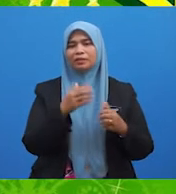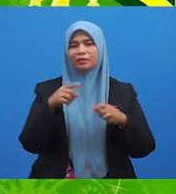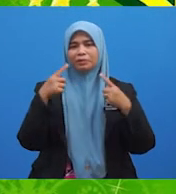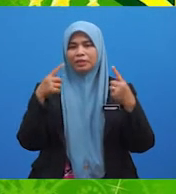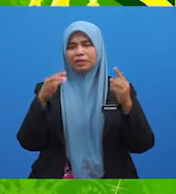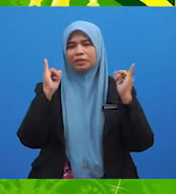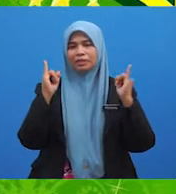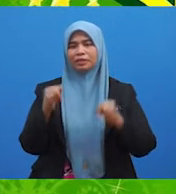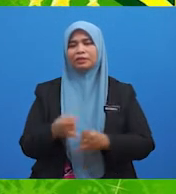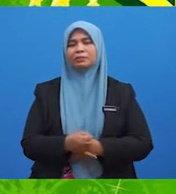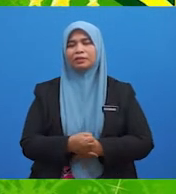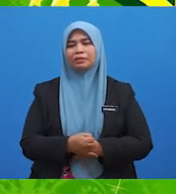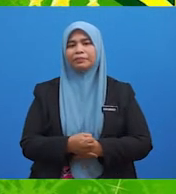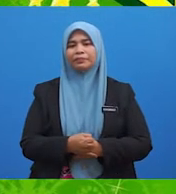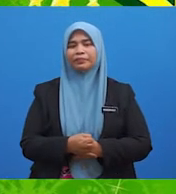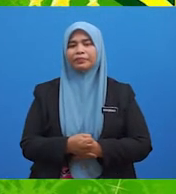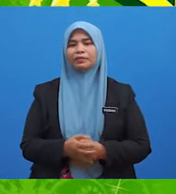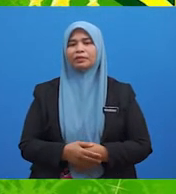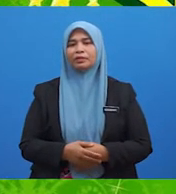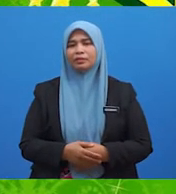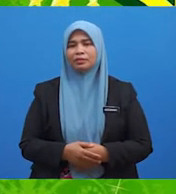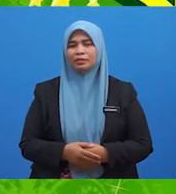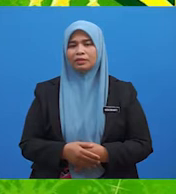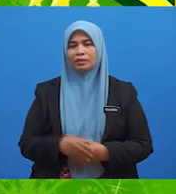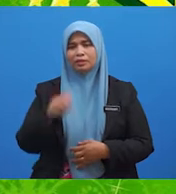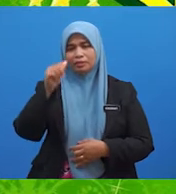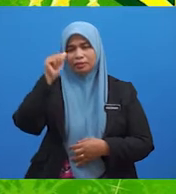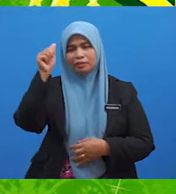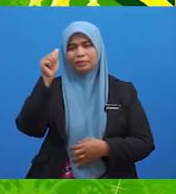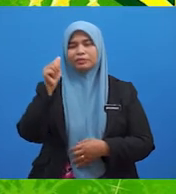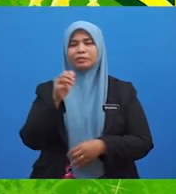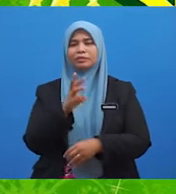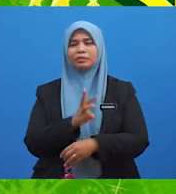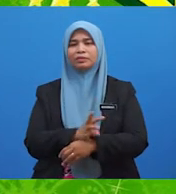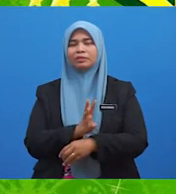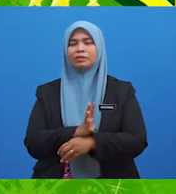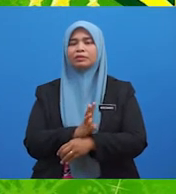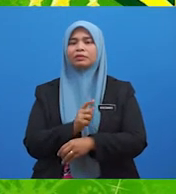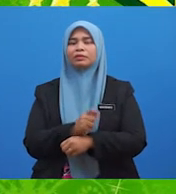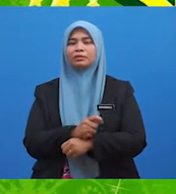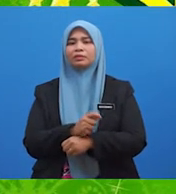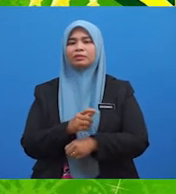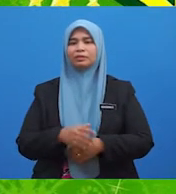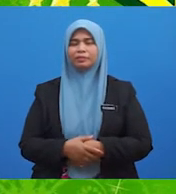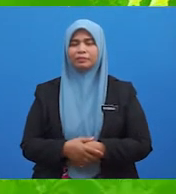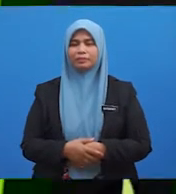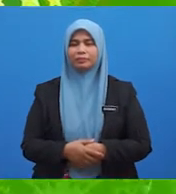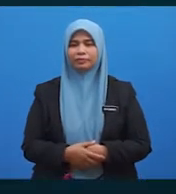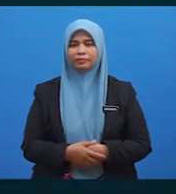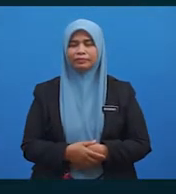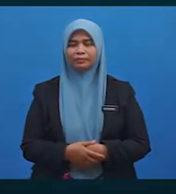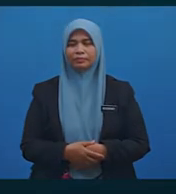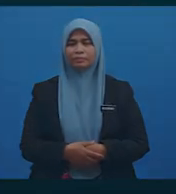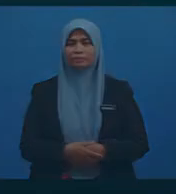wa ma'assalamah wa billahi taufiq wal hidayah. Assalamualaikum warahmatullahi wabarakatuh.